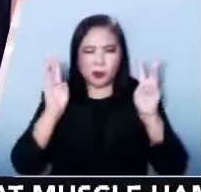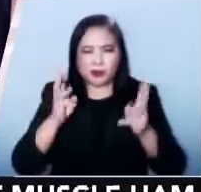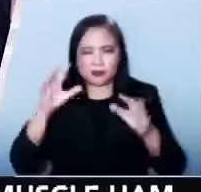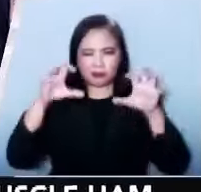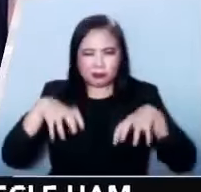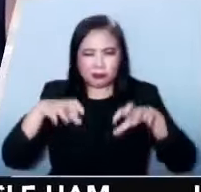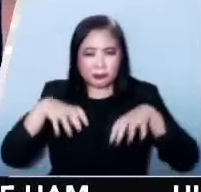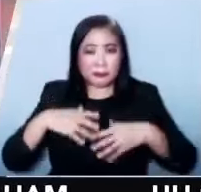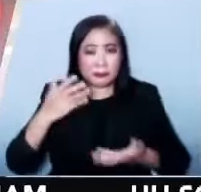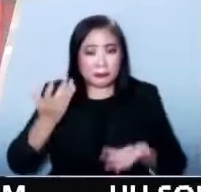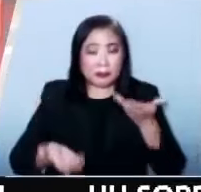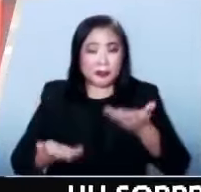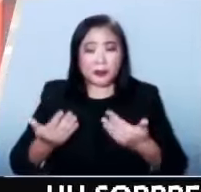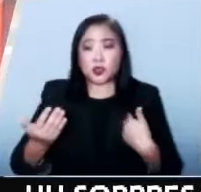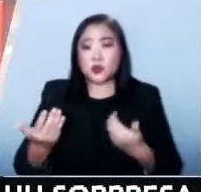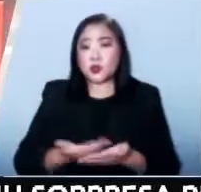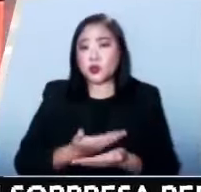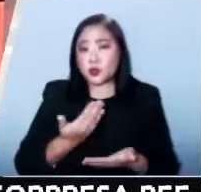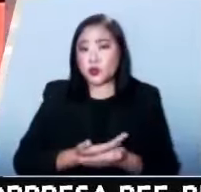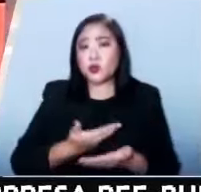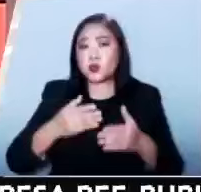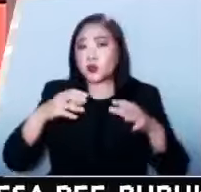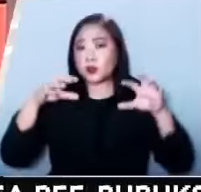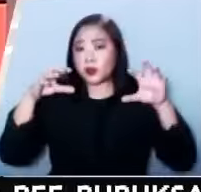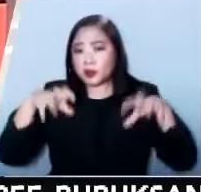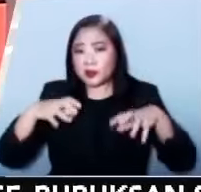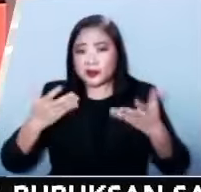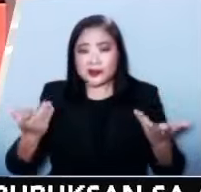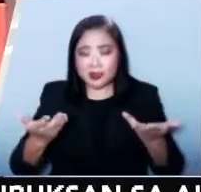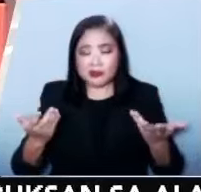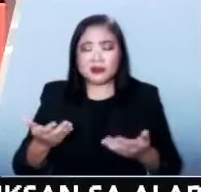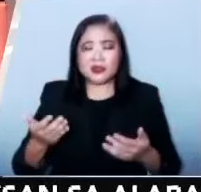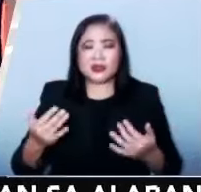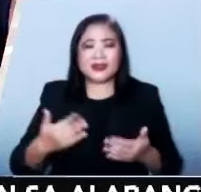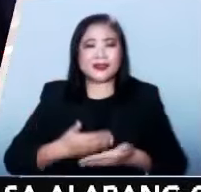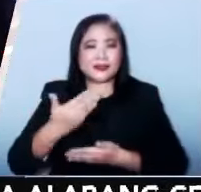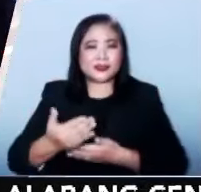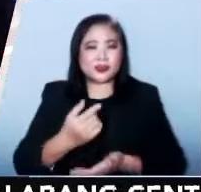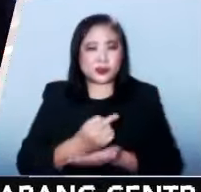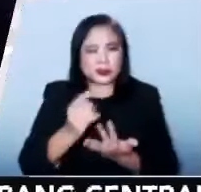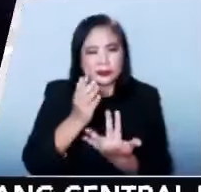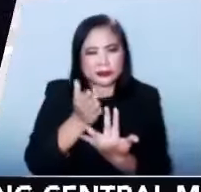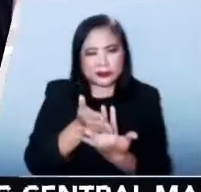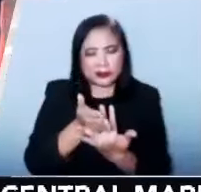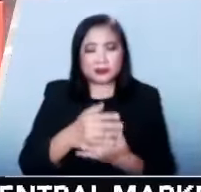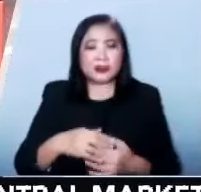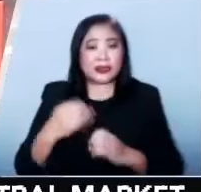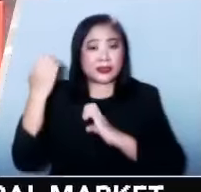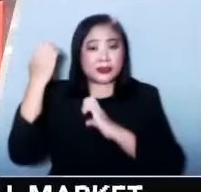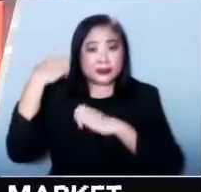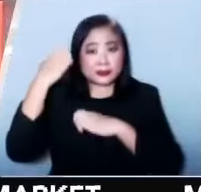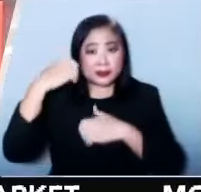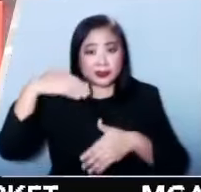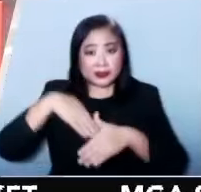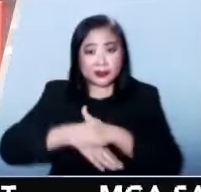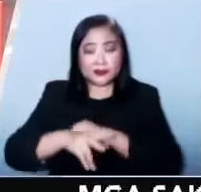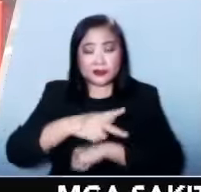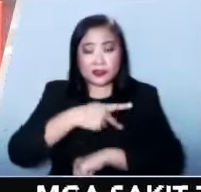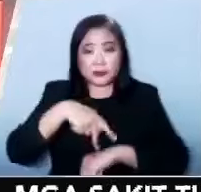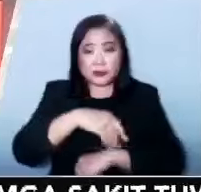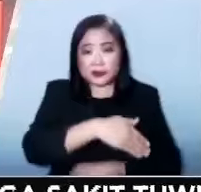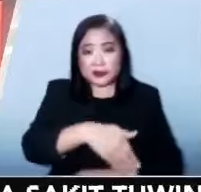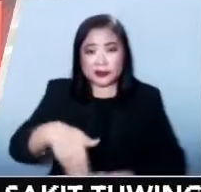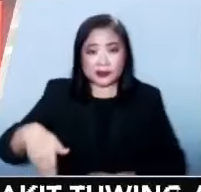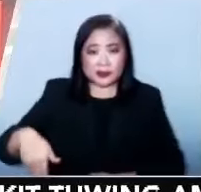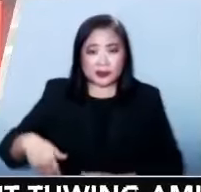ng bagong sama ng panahon sa kalagitnaan ng susunod na linggo. Inaasahang papasok po sa Philippine Air Responsibility ang potensyal na